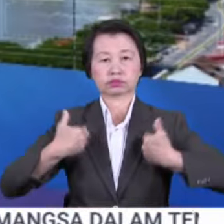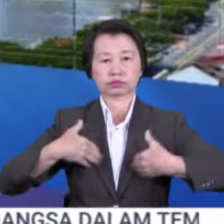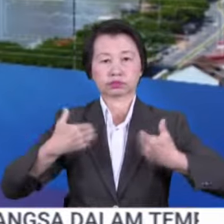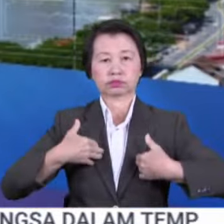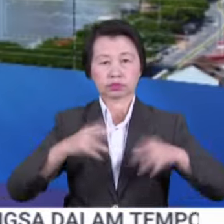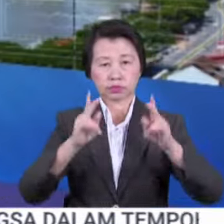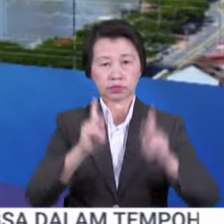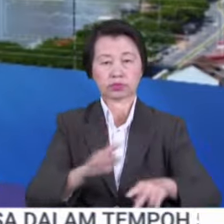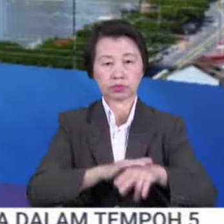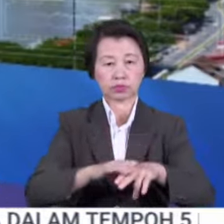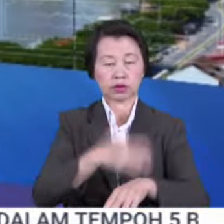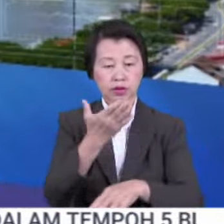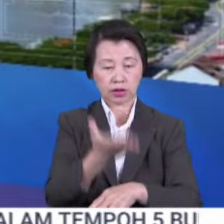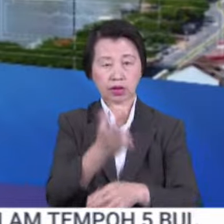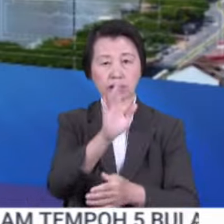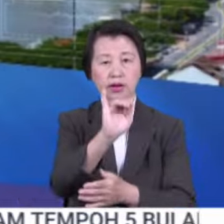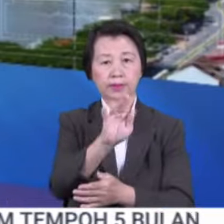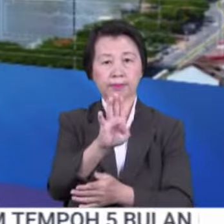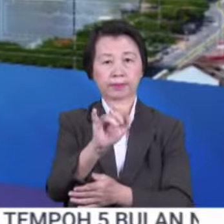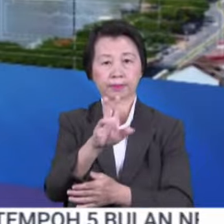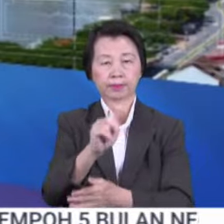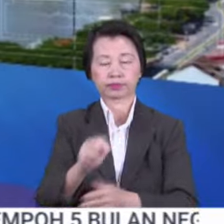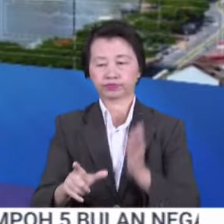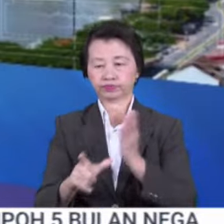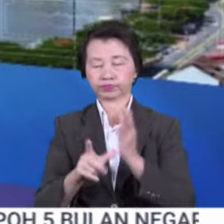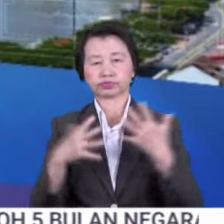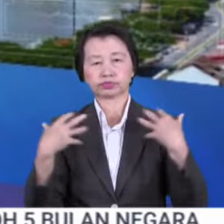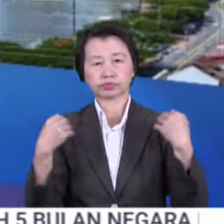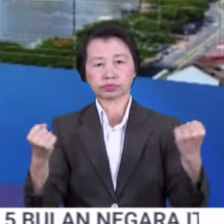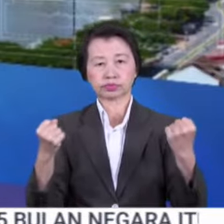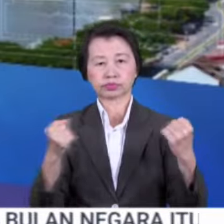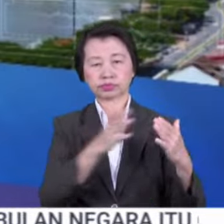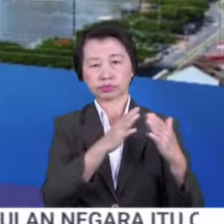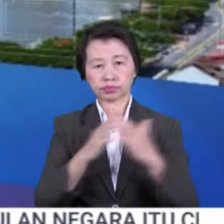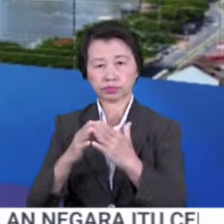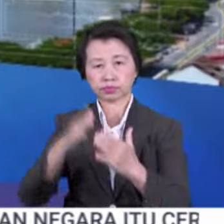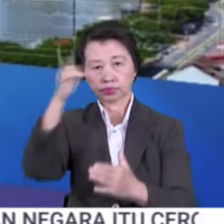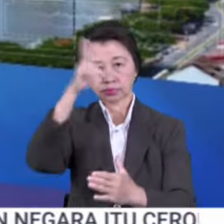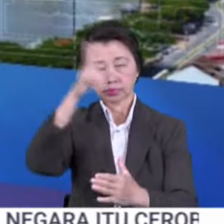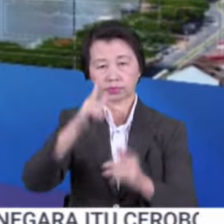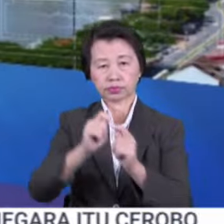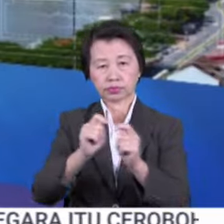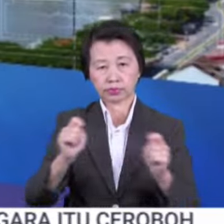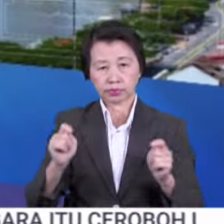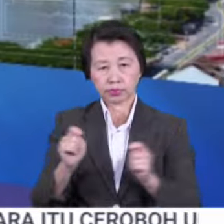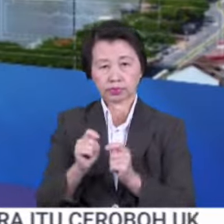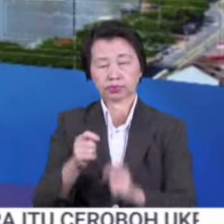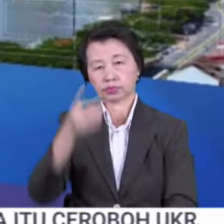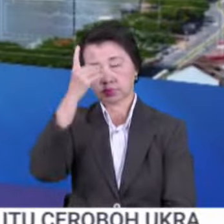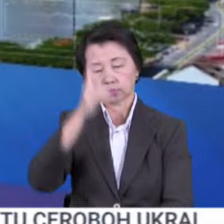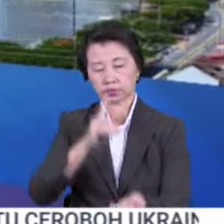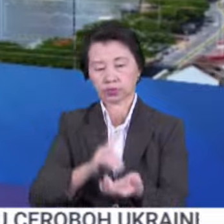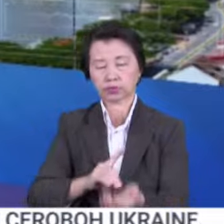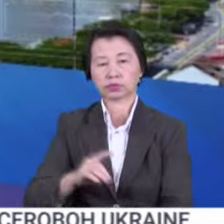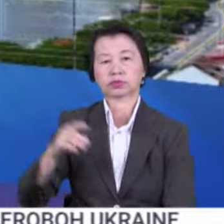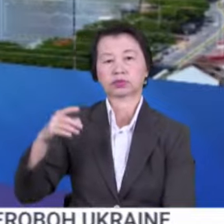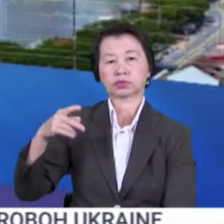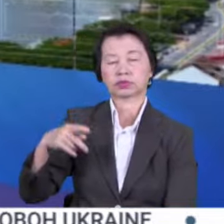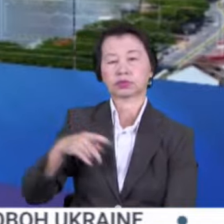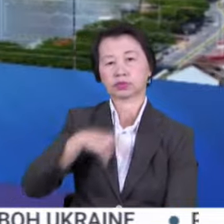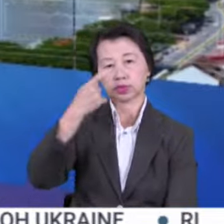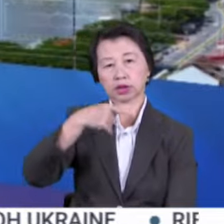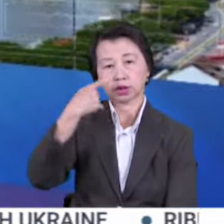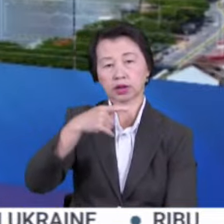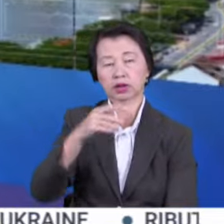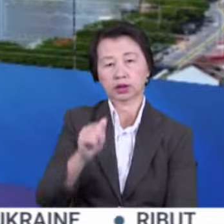kaum di negeri ini timbalan Menteri Kesehatan awam Perumahan dan kerajaan tempatkan satu Dato dokter pengua memanggil berkata